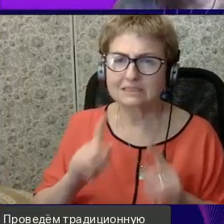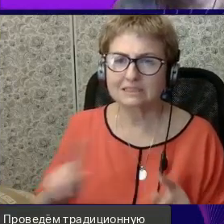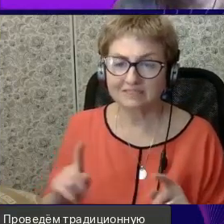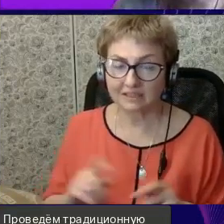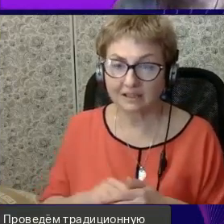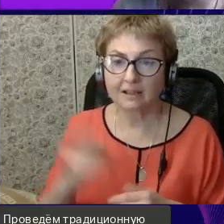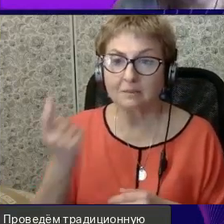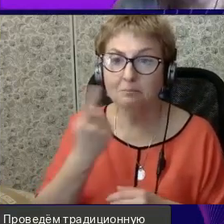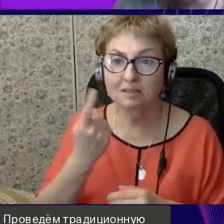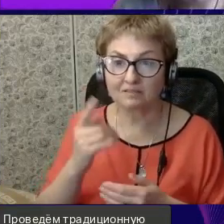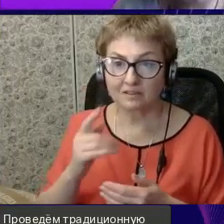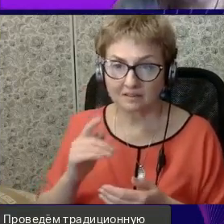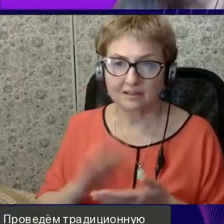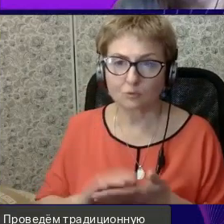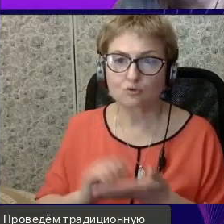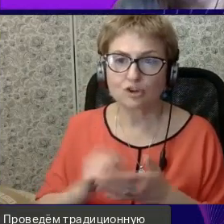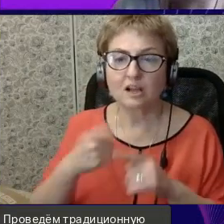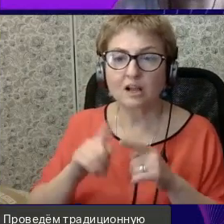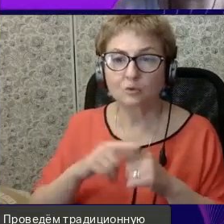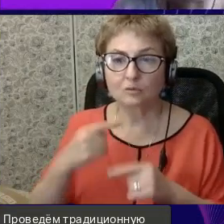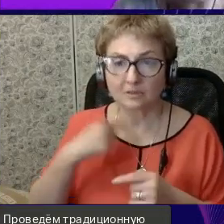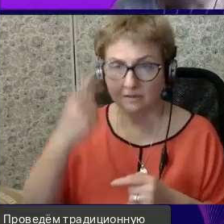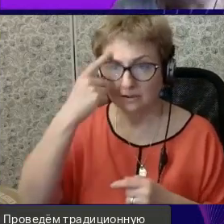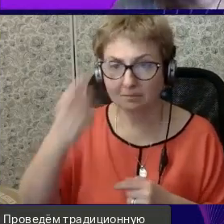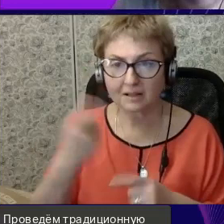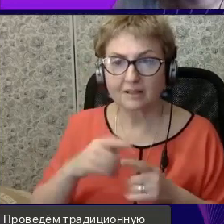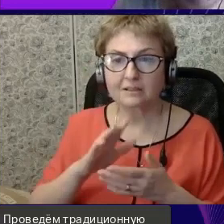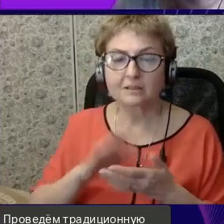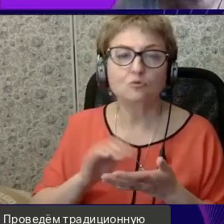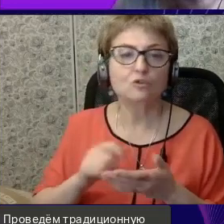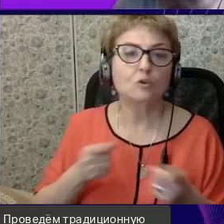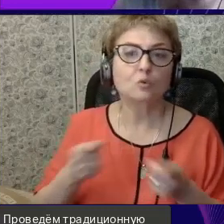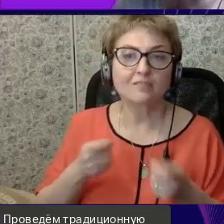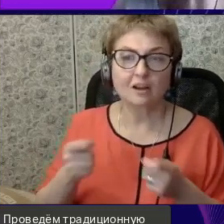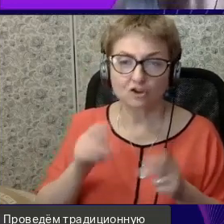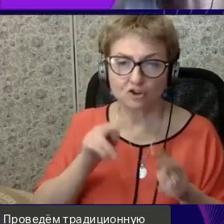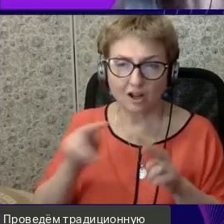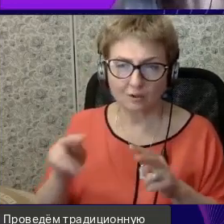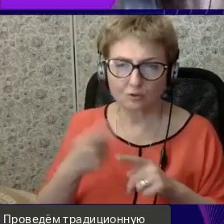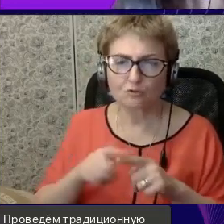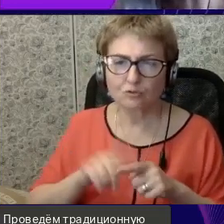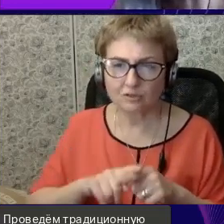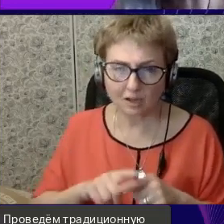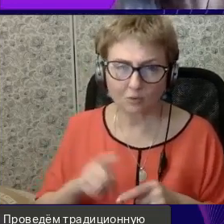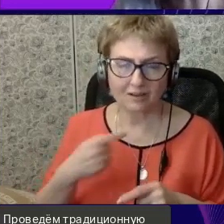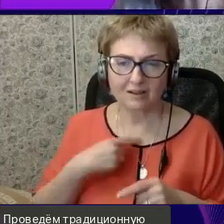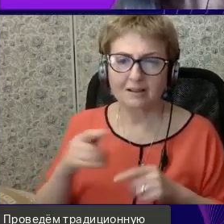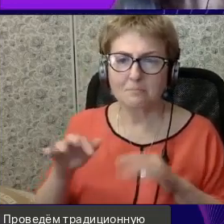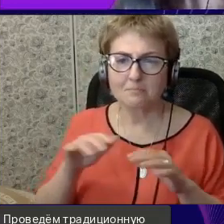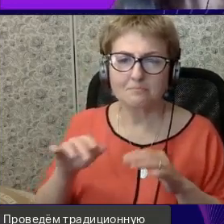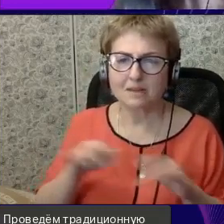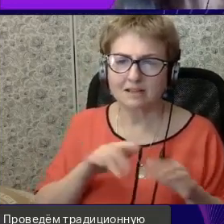Несколько слов о специфике. Первое нарушение, о котором я уже напоминала, это